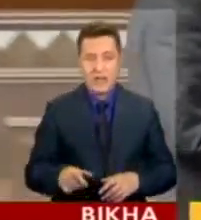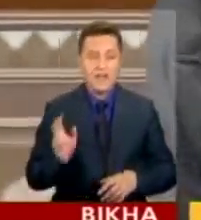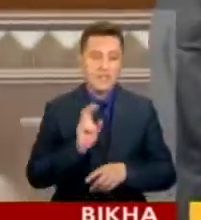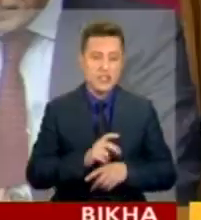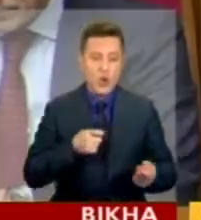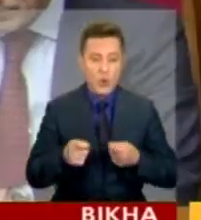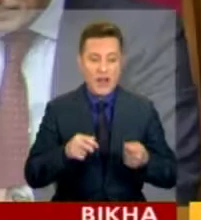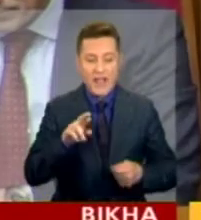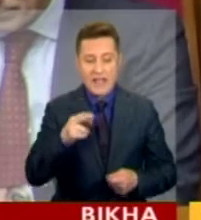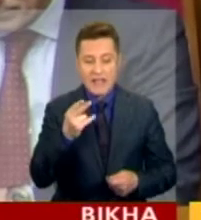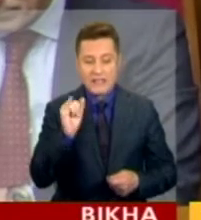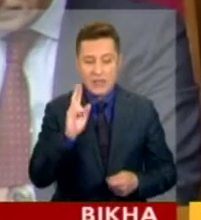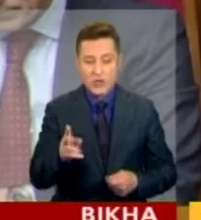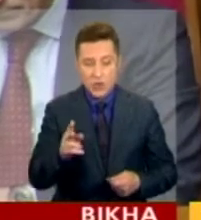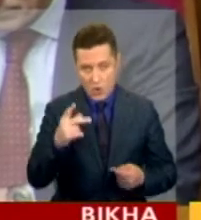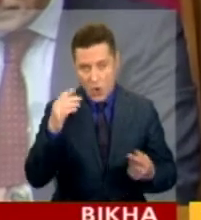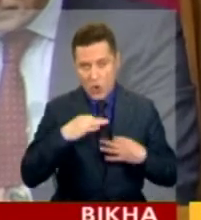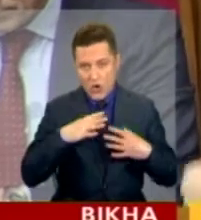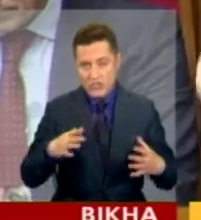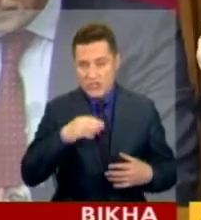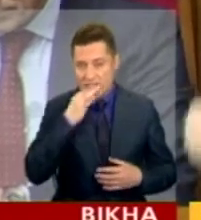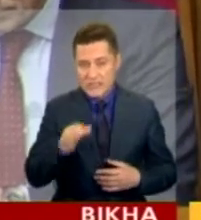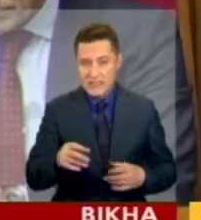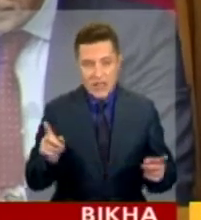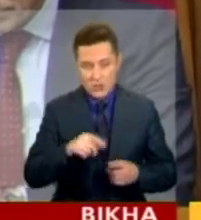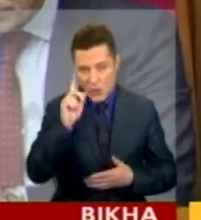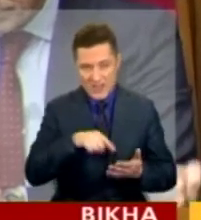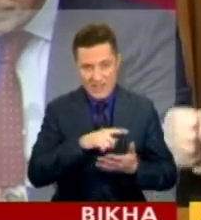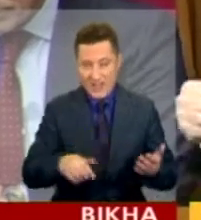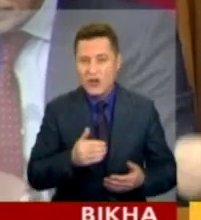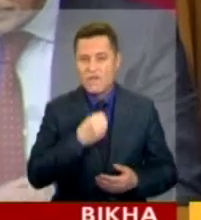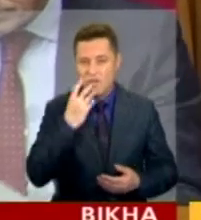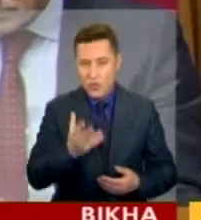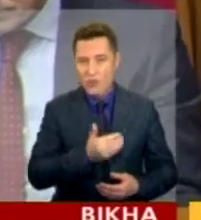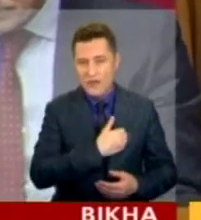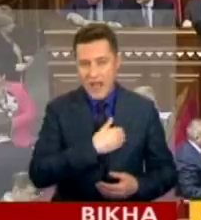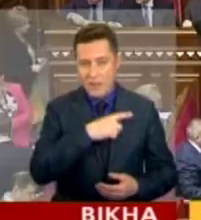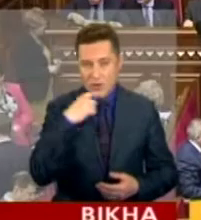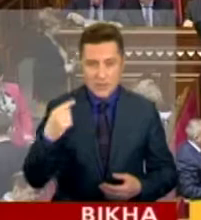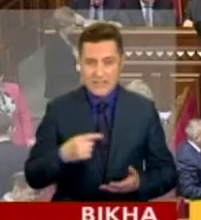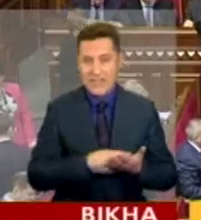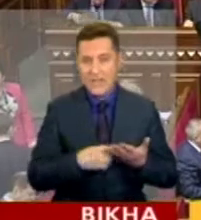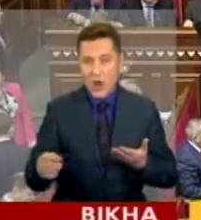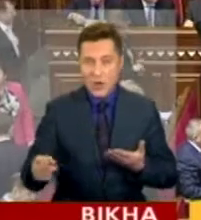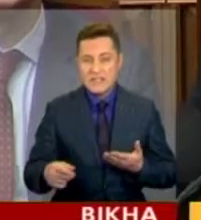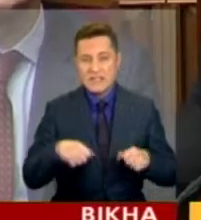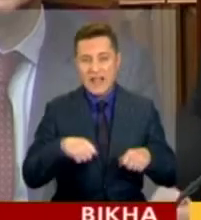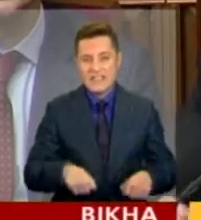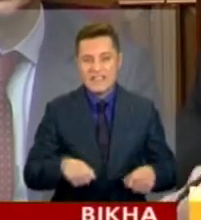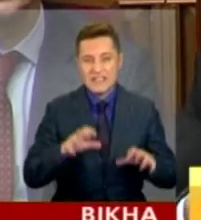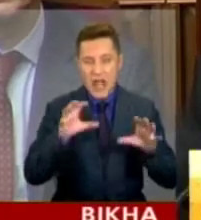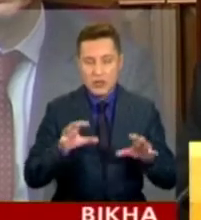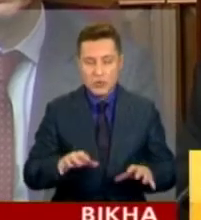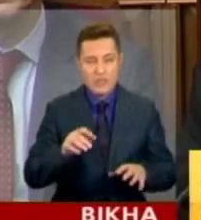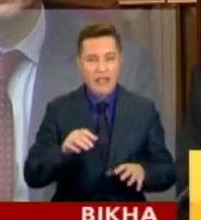урядовці. Арсеній Яценюк урочисто виголосив, що не надто вірить у добрі наміри Росії. І ще раз наголосив на статусі Криму. У